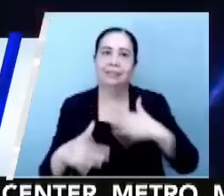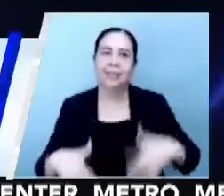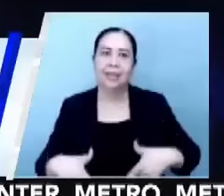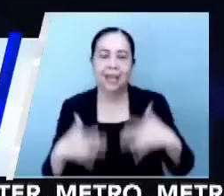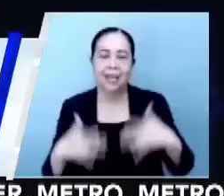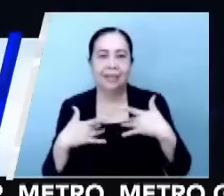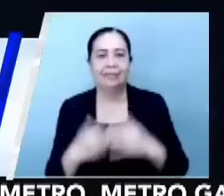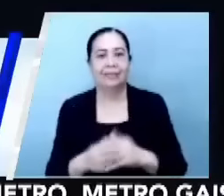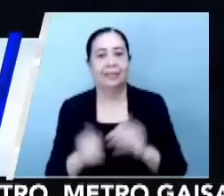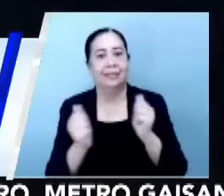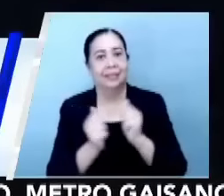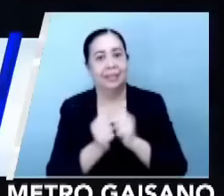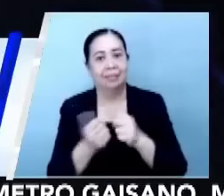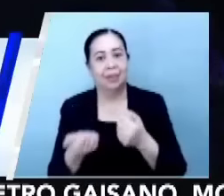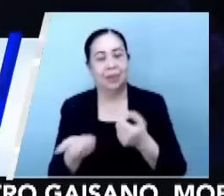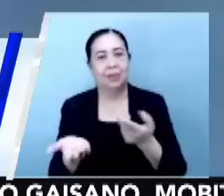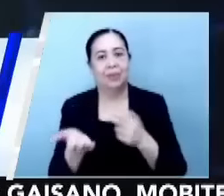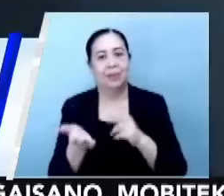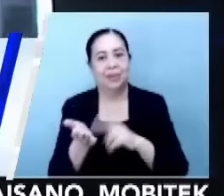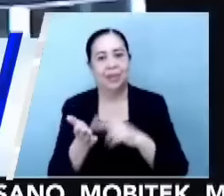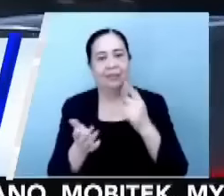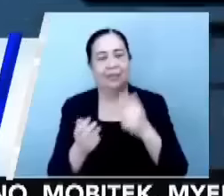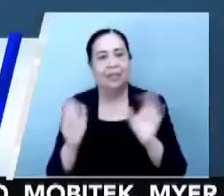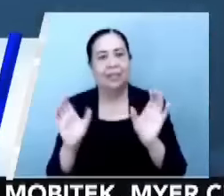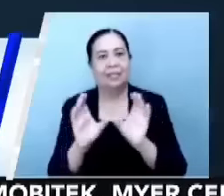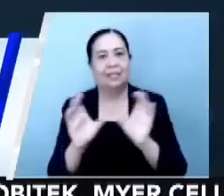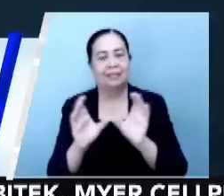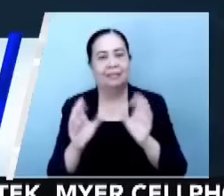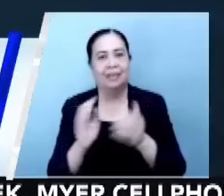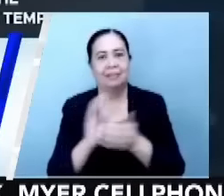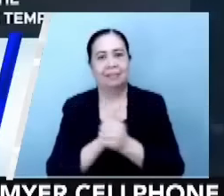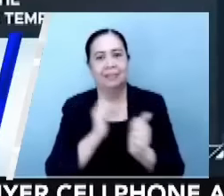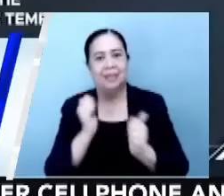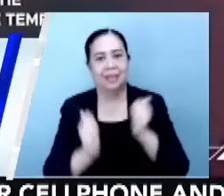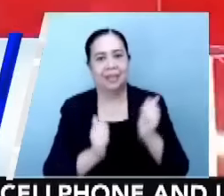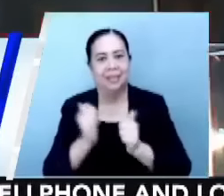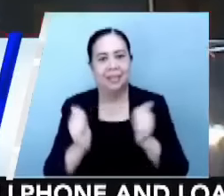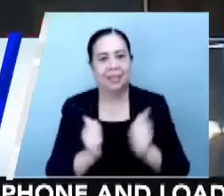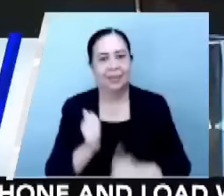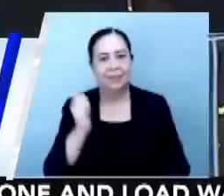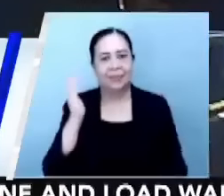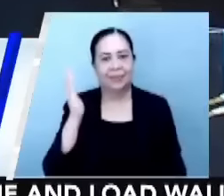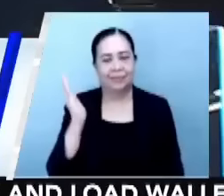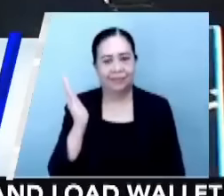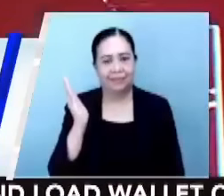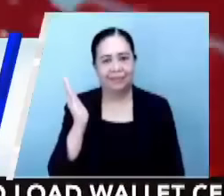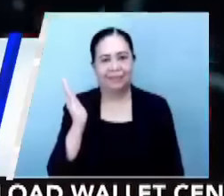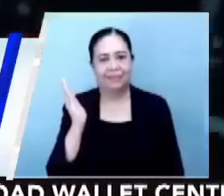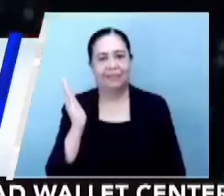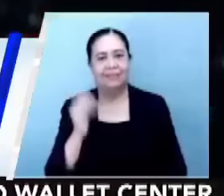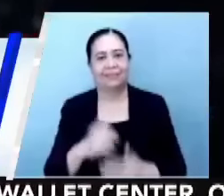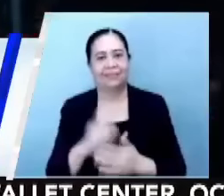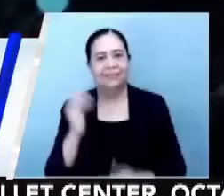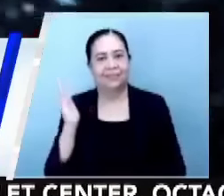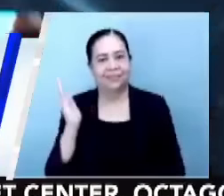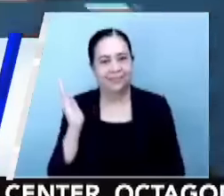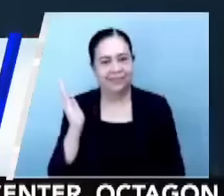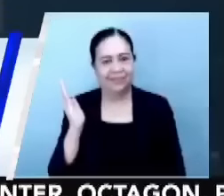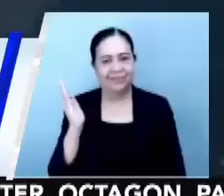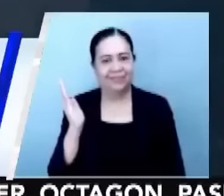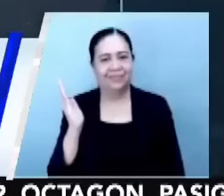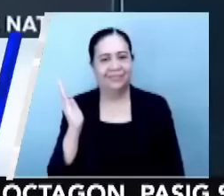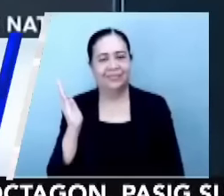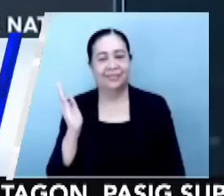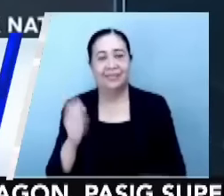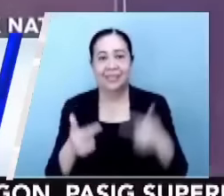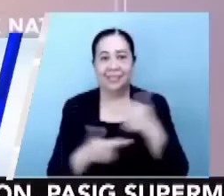for Stardom ang mga certified talented actors na sina Aaron Villena, Jean Makapagal at kapuso comedian